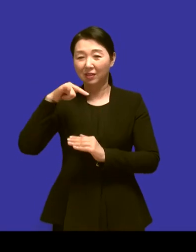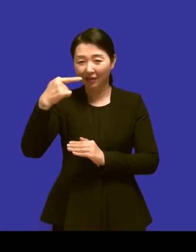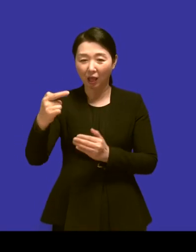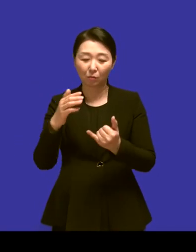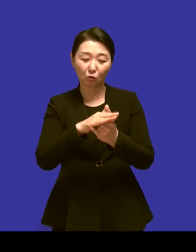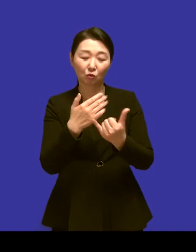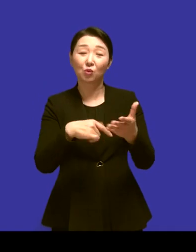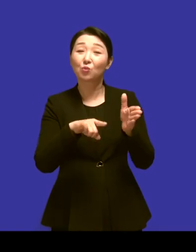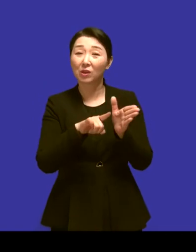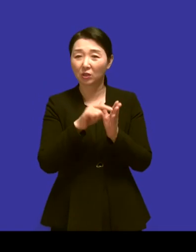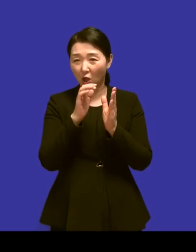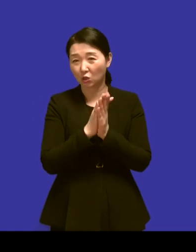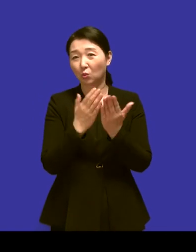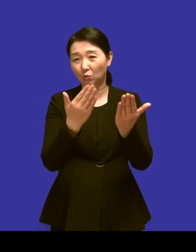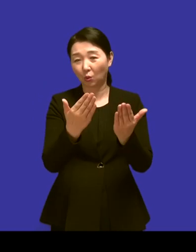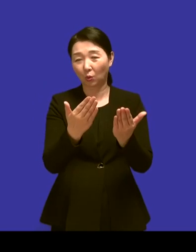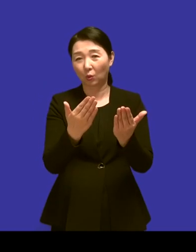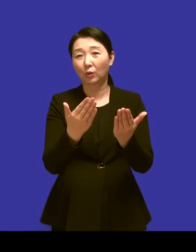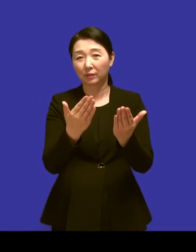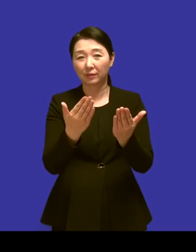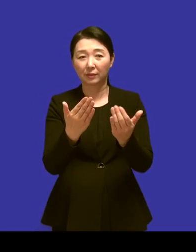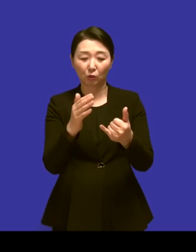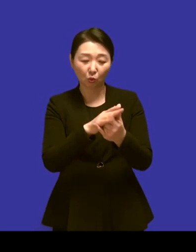위해 기도하면서 그 아이들이 정말